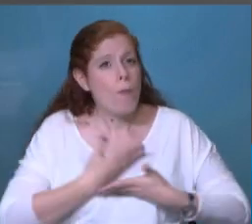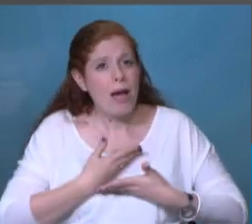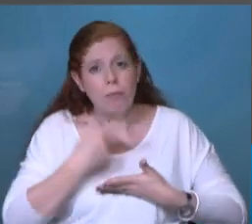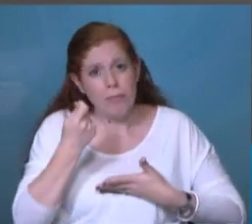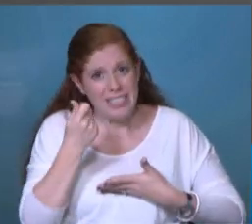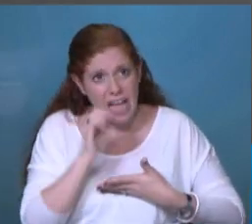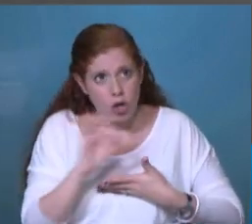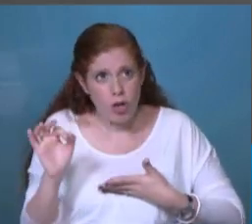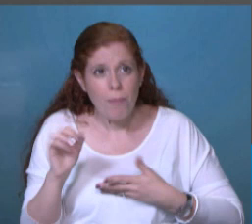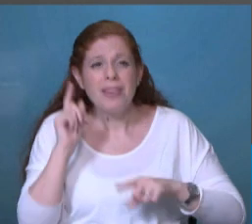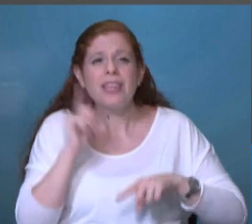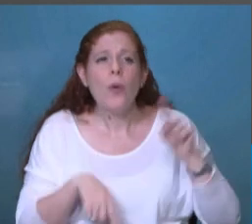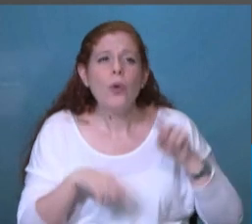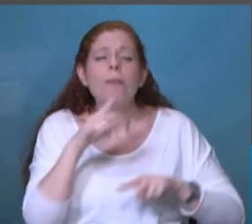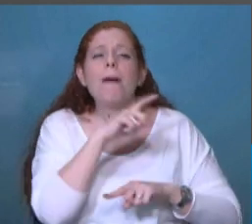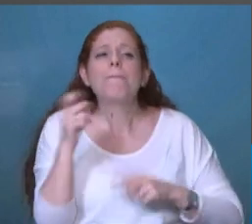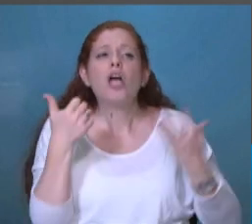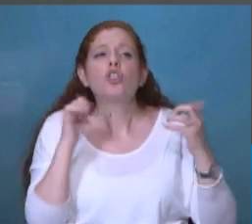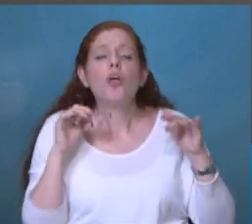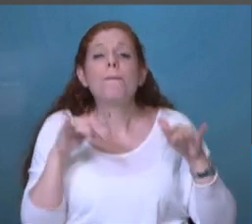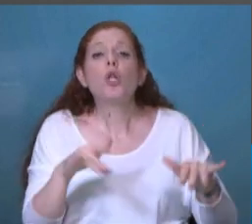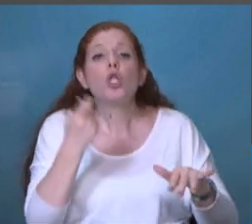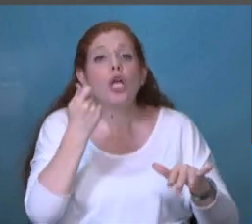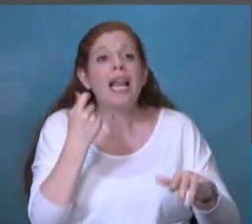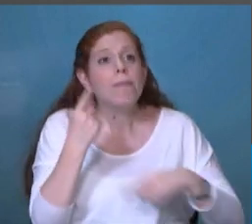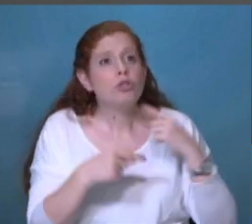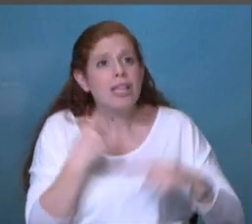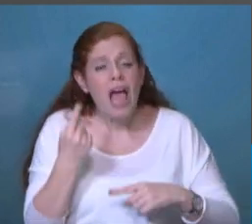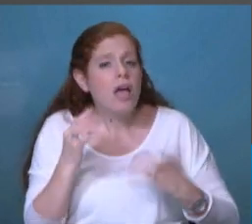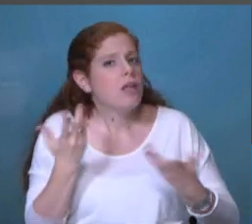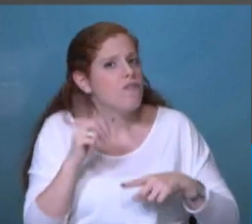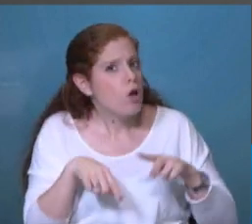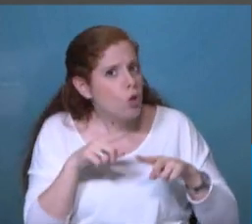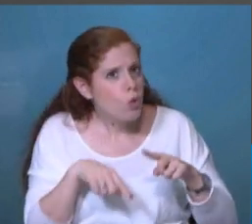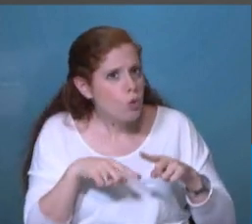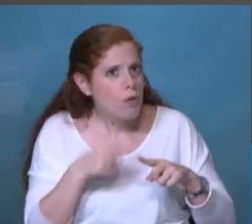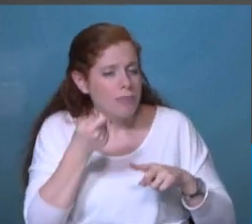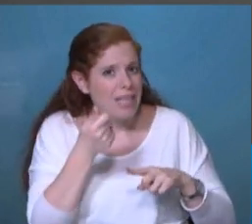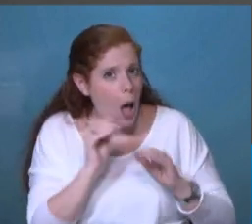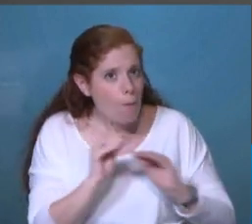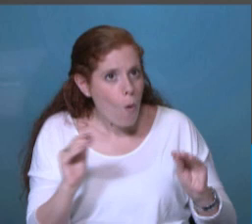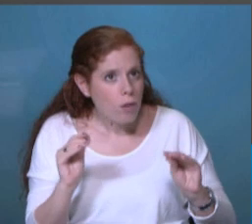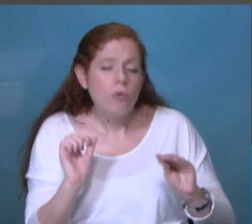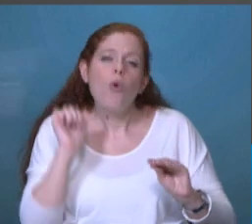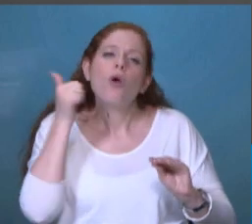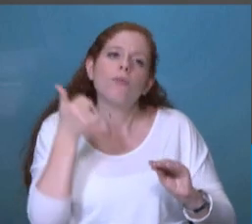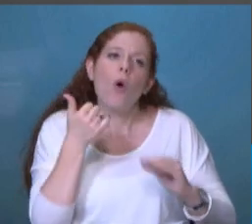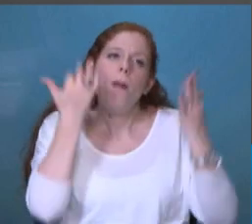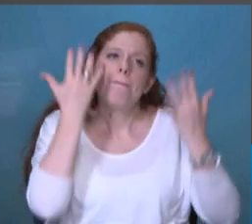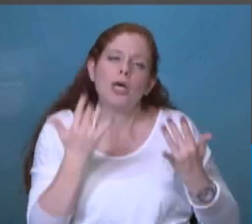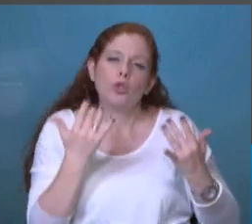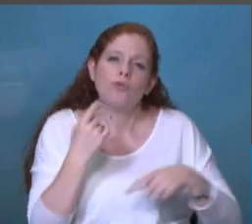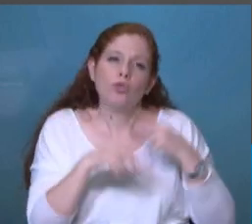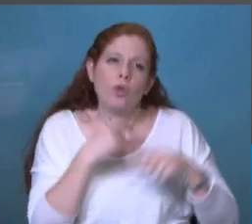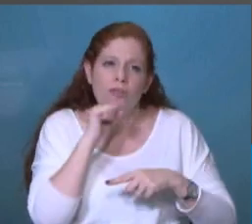שכרם. טעויות ב-160 מיליון שקלים בשנה. אז איפה הטעויות הרבות ביותר בשכר המורים? קודם כל בחישוב שנות הוותק.